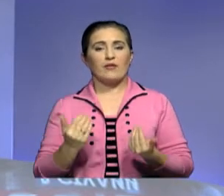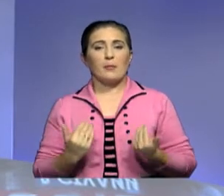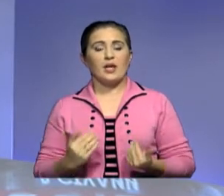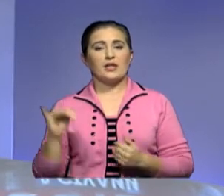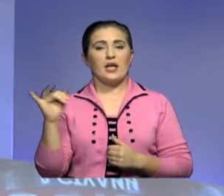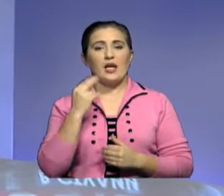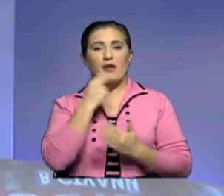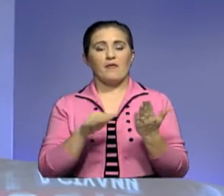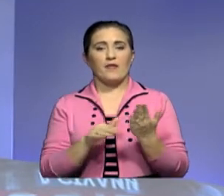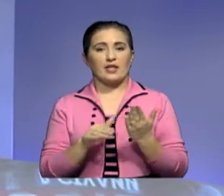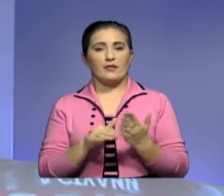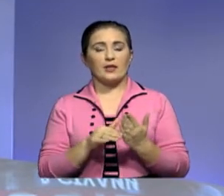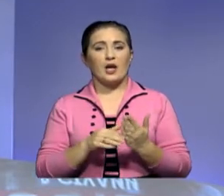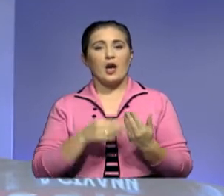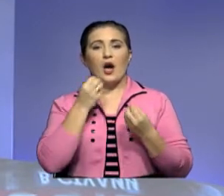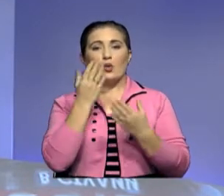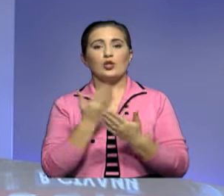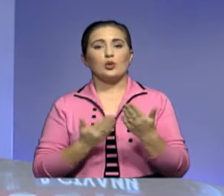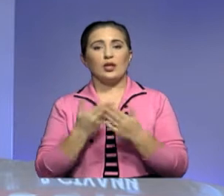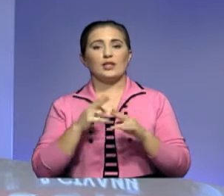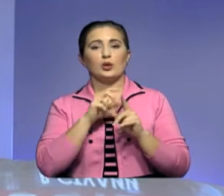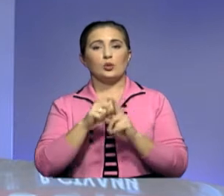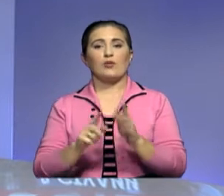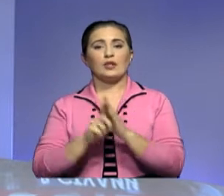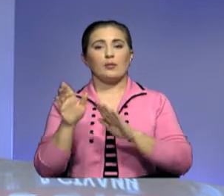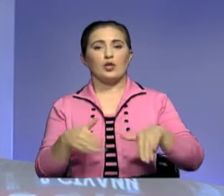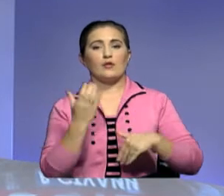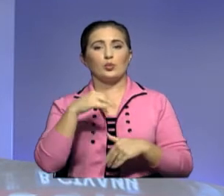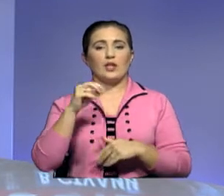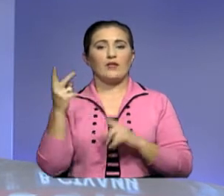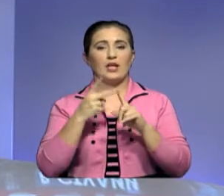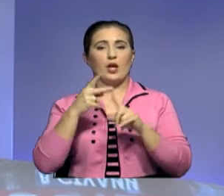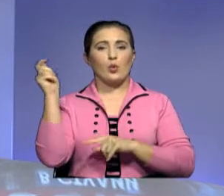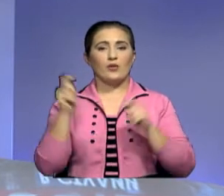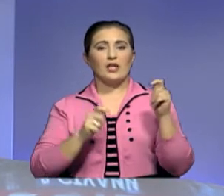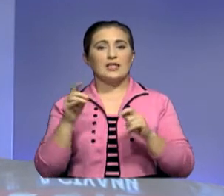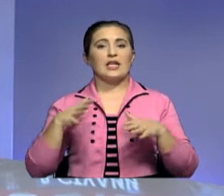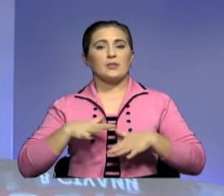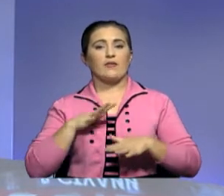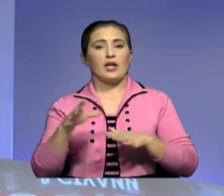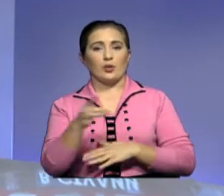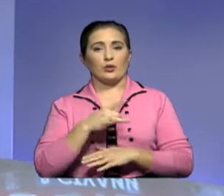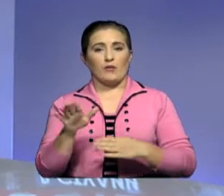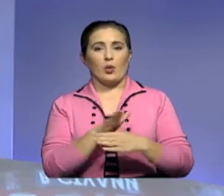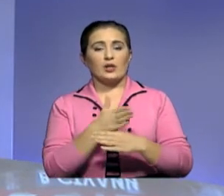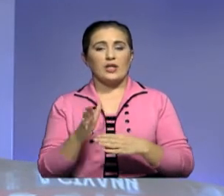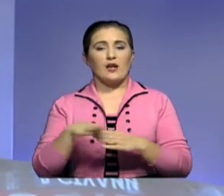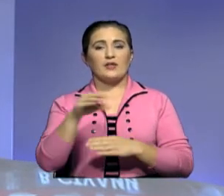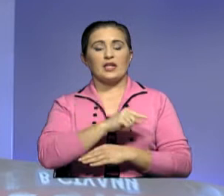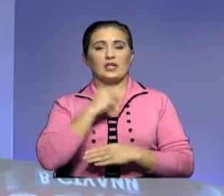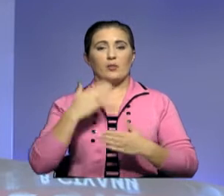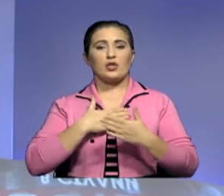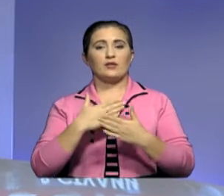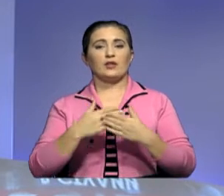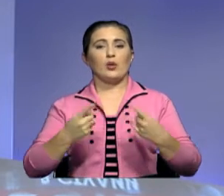эффективные хорошие иллюстрации этих слов стало прошедшие судаке вторая конференция крымского регионального отделения всероссийской общественной